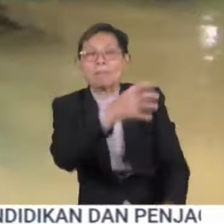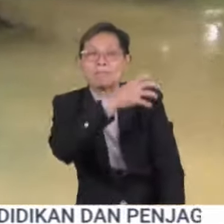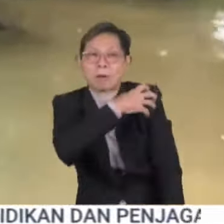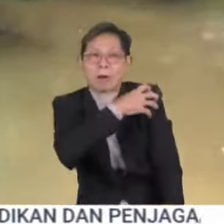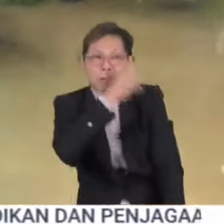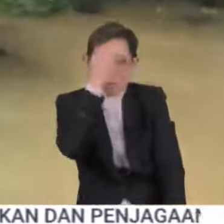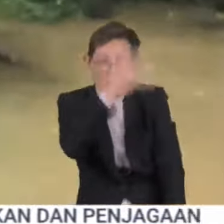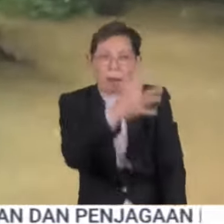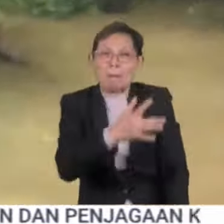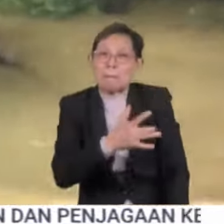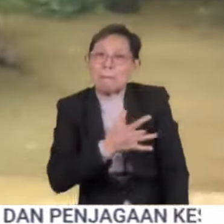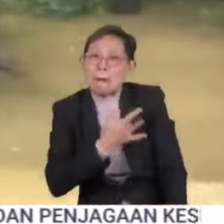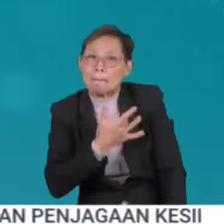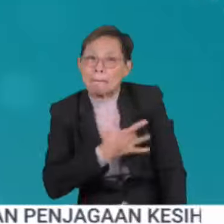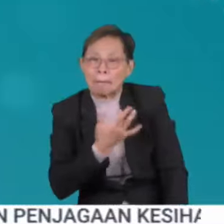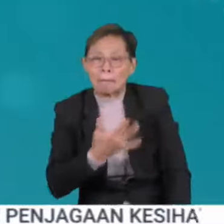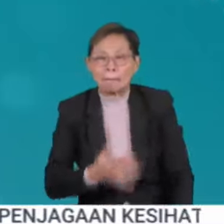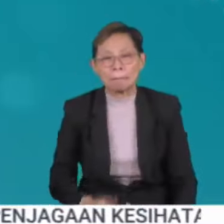berkuasa.